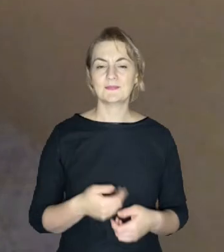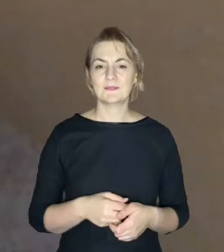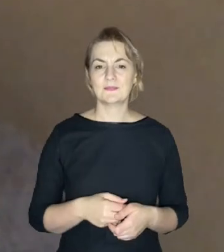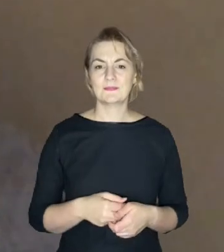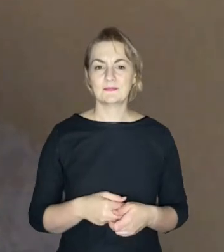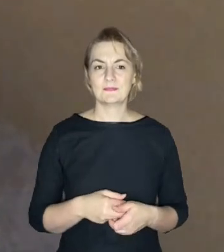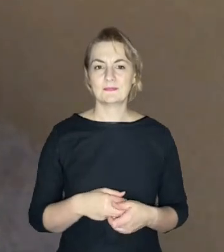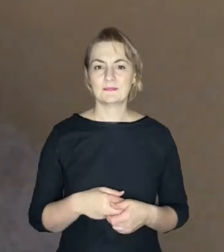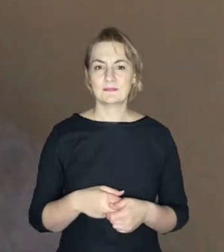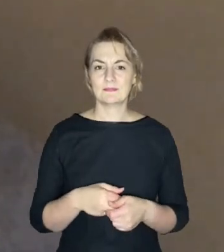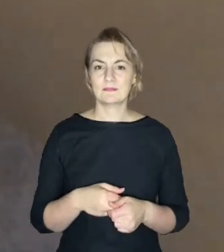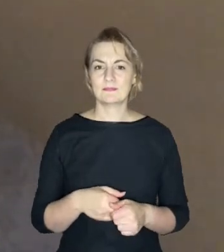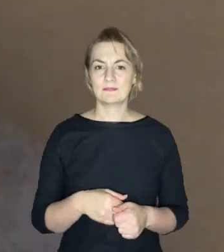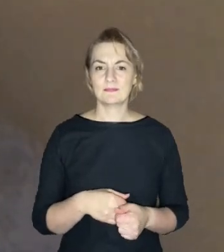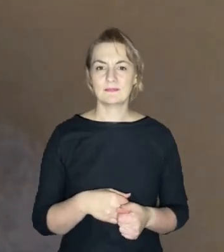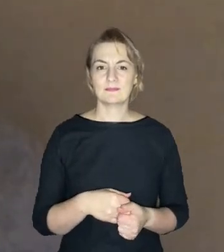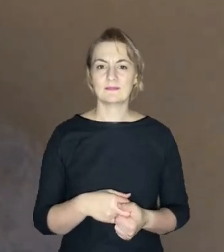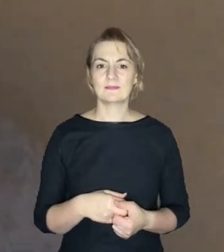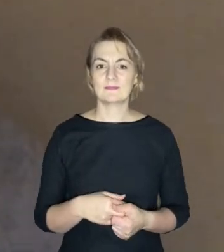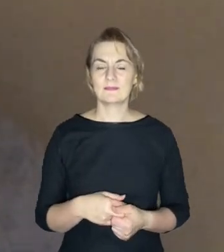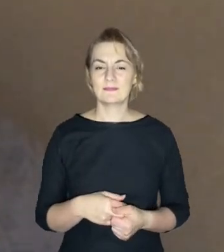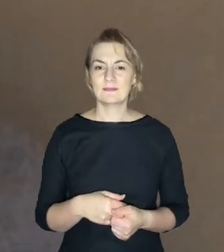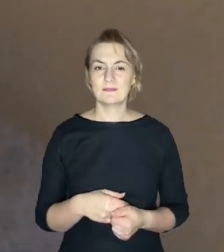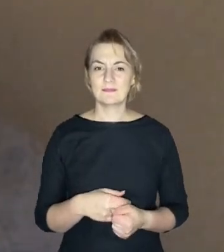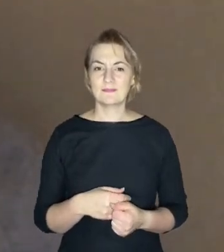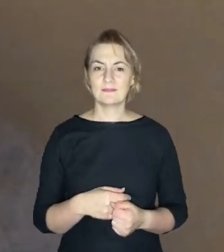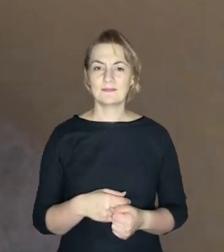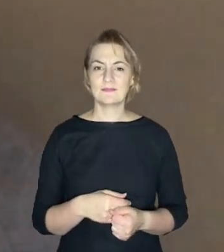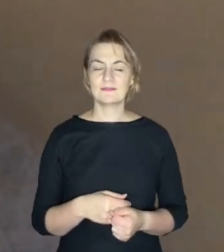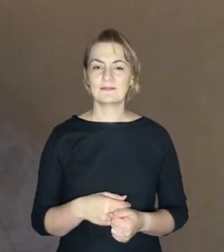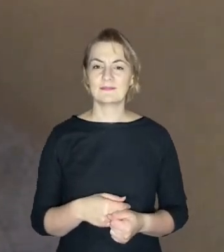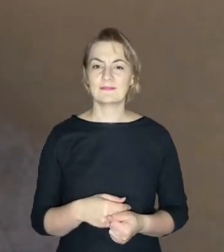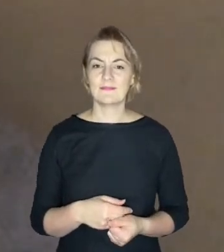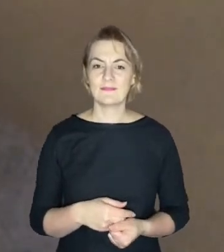"Don't curse the darkness, light the candle."